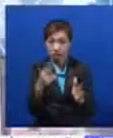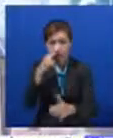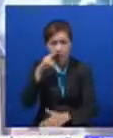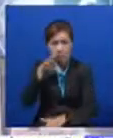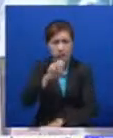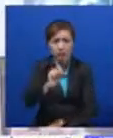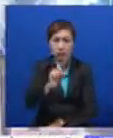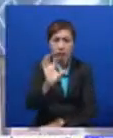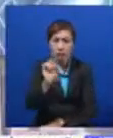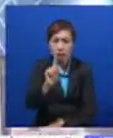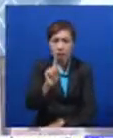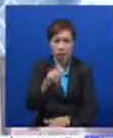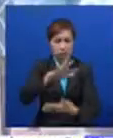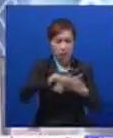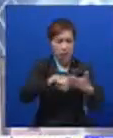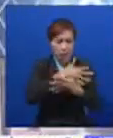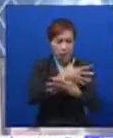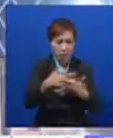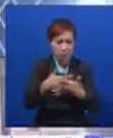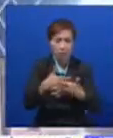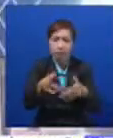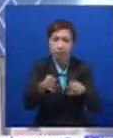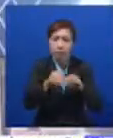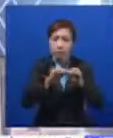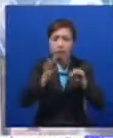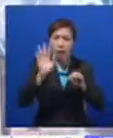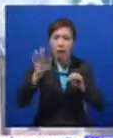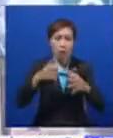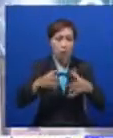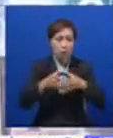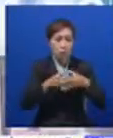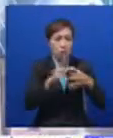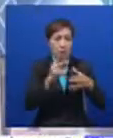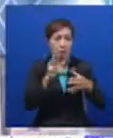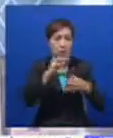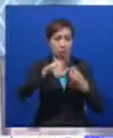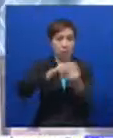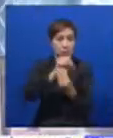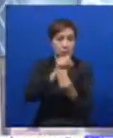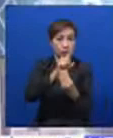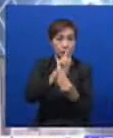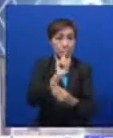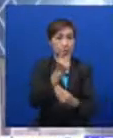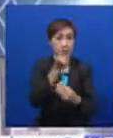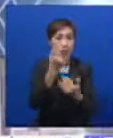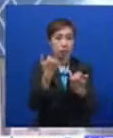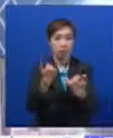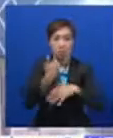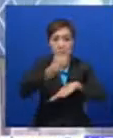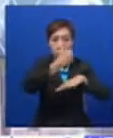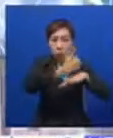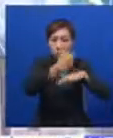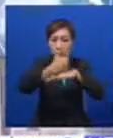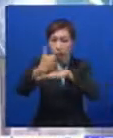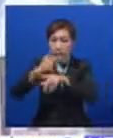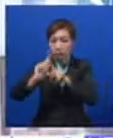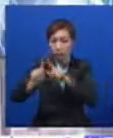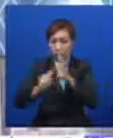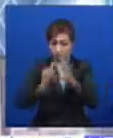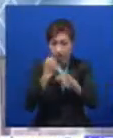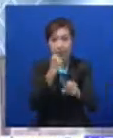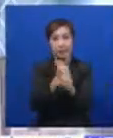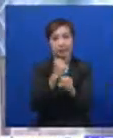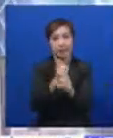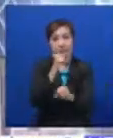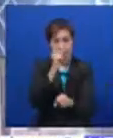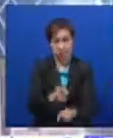การเดินหน้ามาตรการกระตุ้นเศรษฐกิจของคณะรัฐมนตรีทีมเศรษฐกิจชุดใหม่นะคะซึ่งวันนี้มีรัฐมนตรีหลายท่านค่ะเริ่มทำงานอย่างเป็นทาง